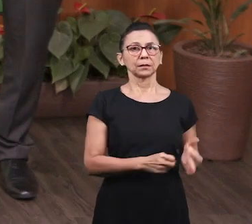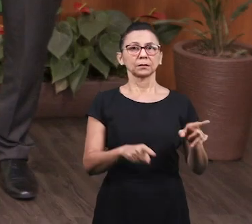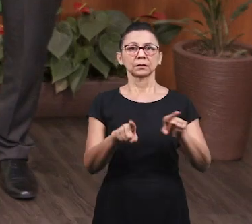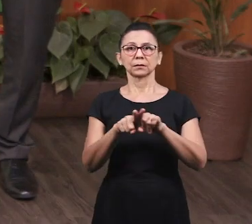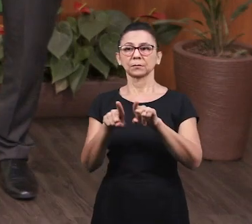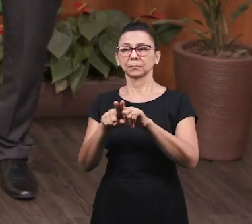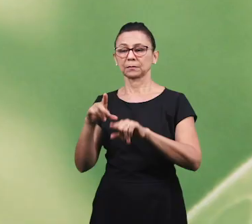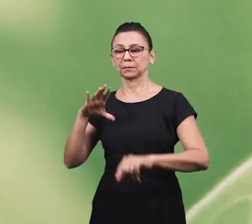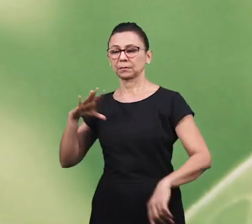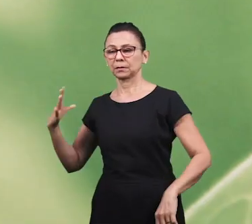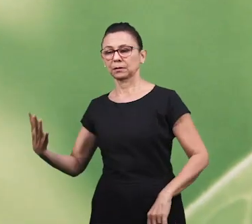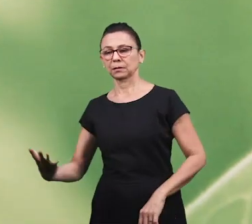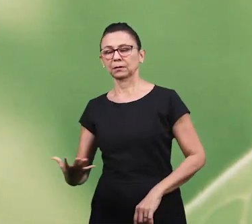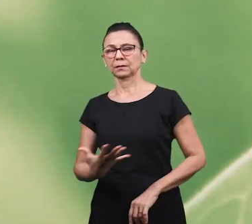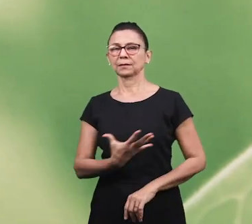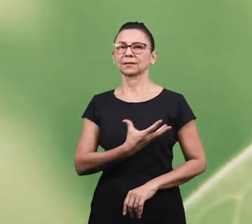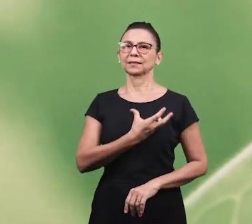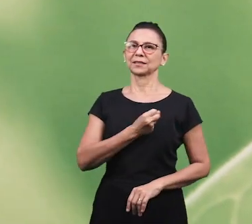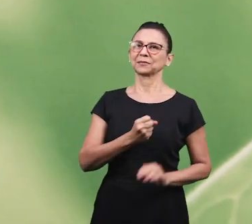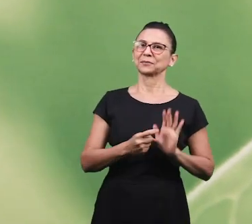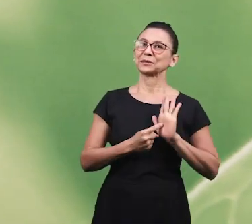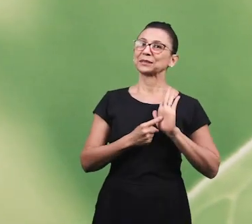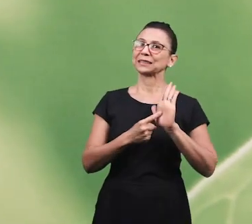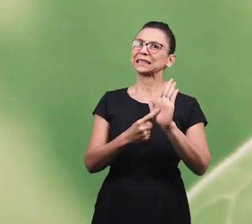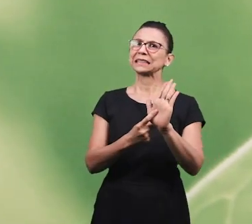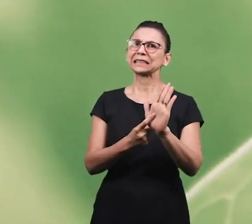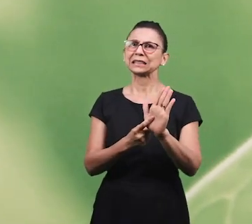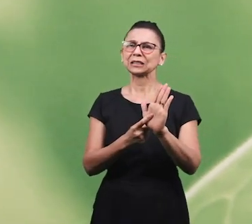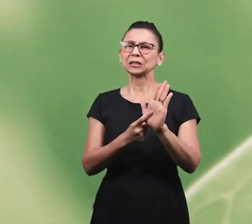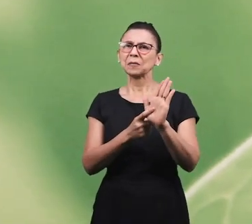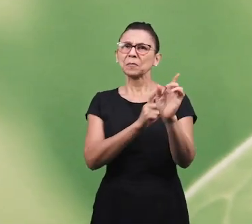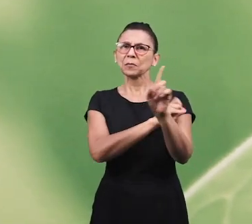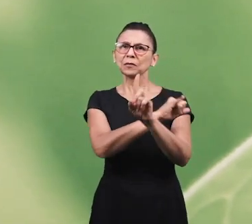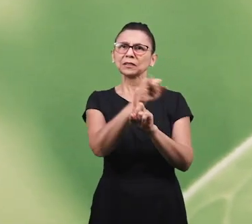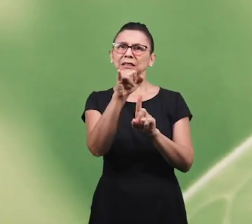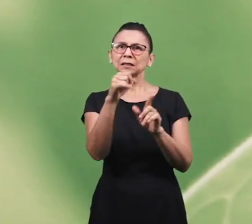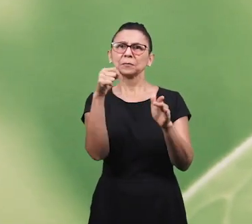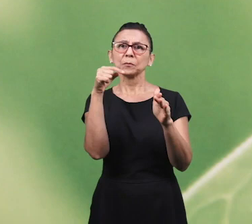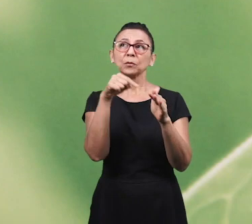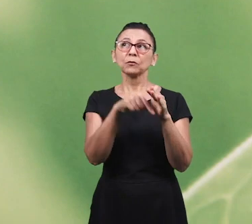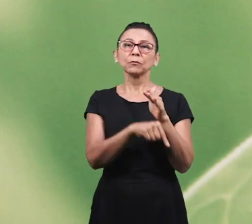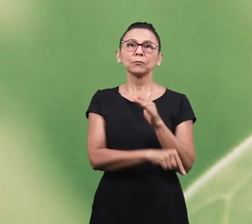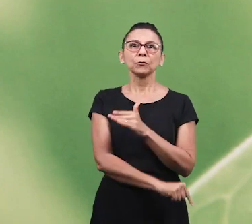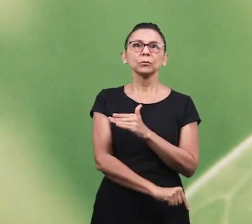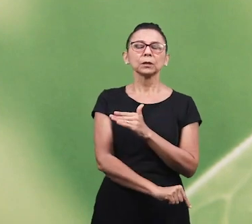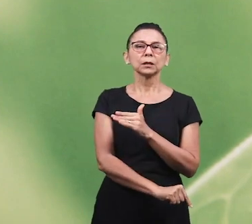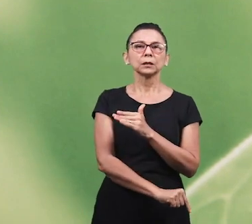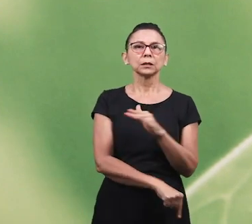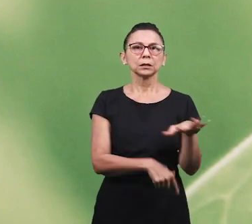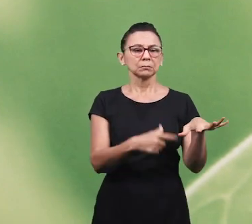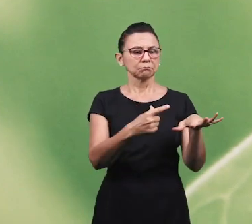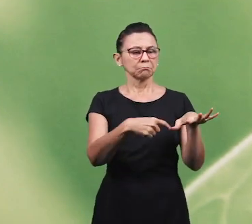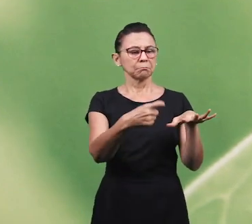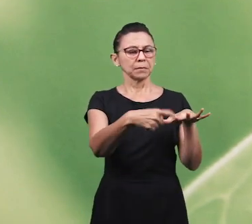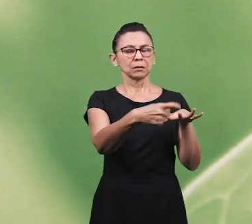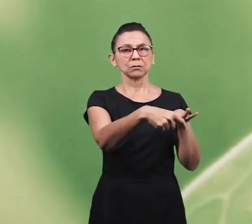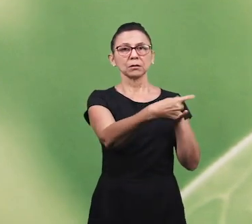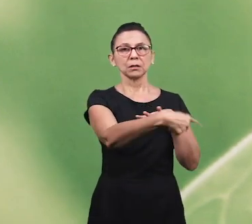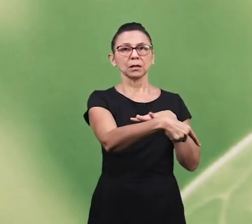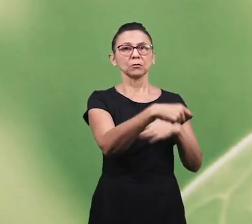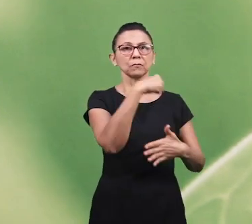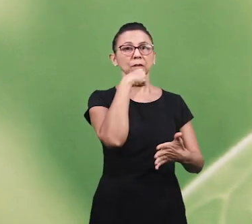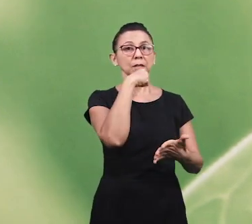salut, en montrant la richesse prophétique entre des figures,